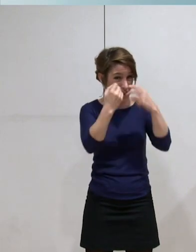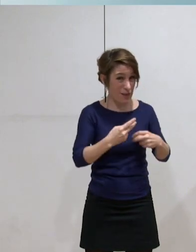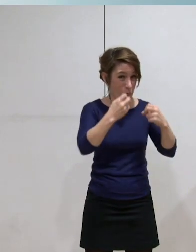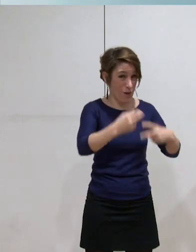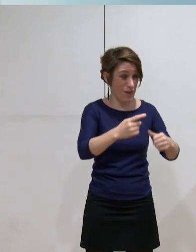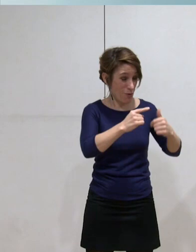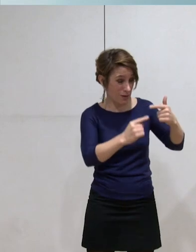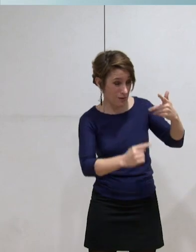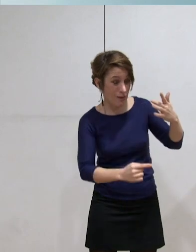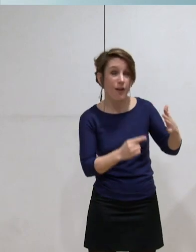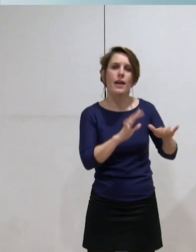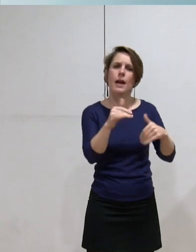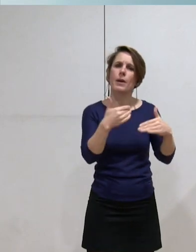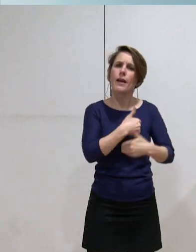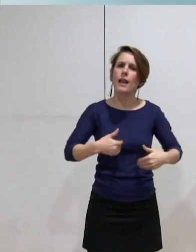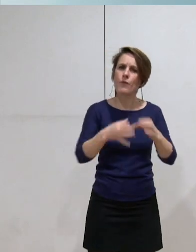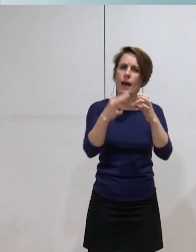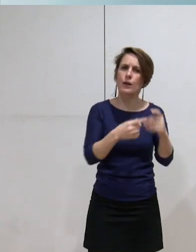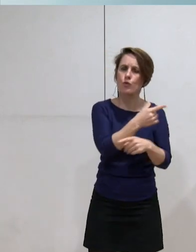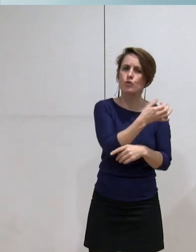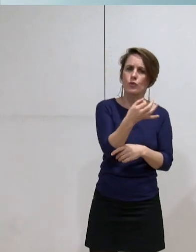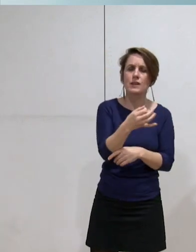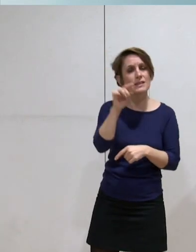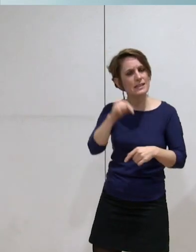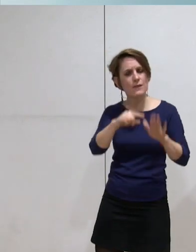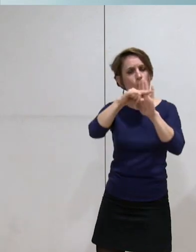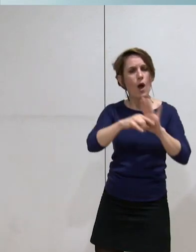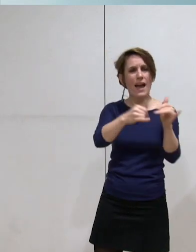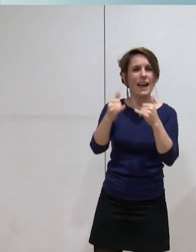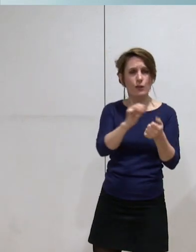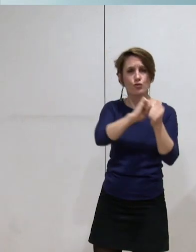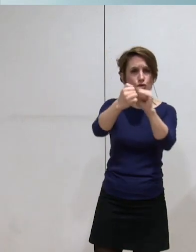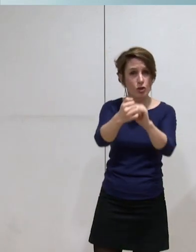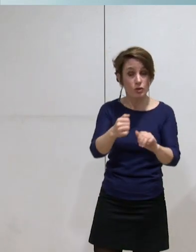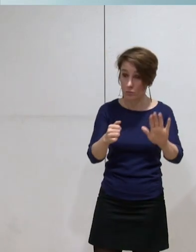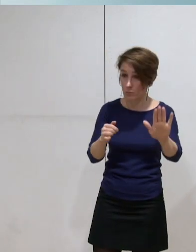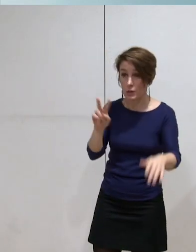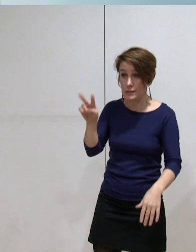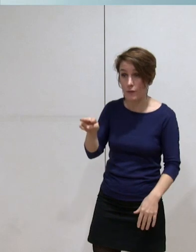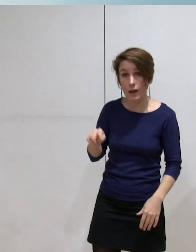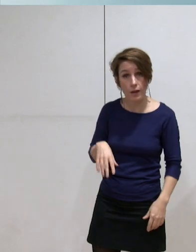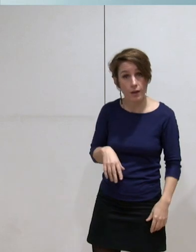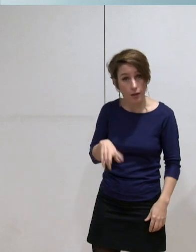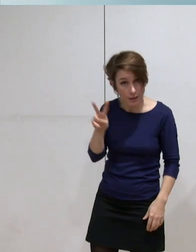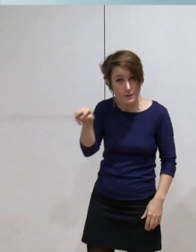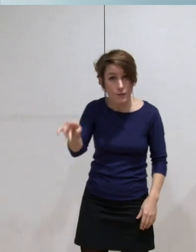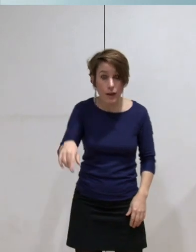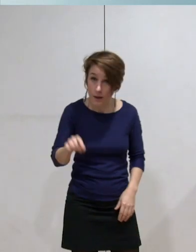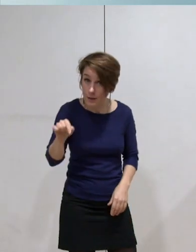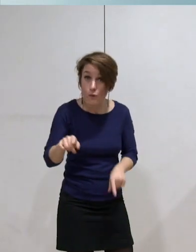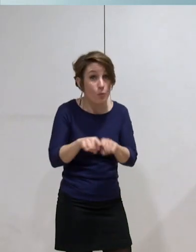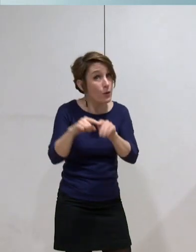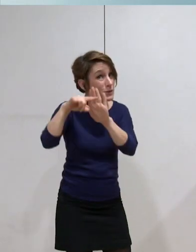changer les règles du jeu c'est vrai c'est vrai il faut changer les règles du jeu même les règles du jeu